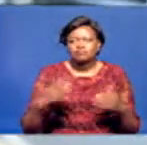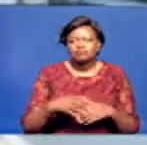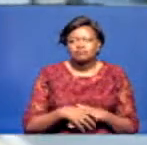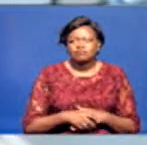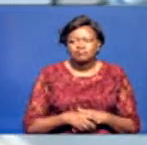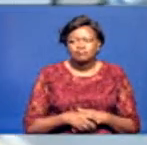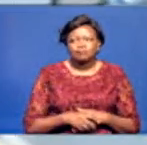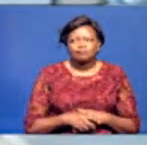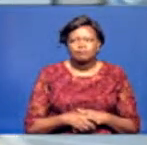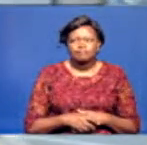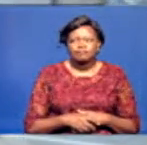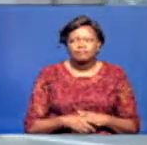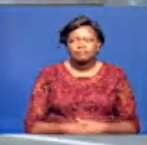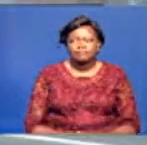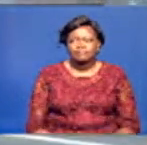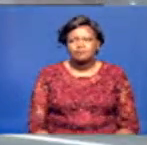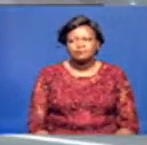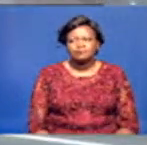Prime Edition.